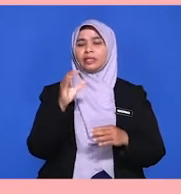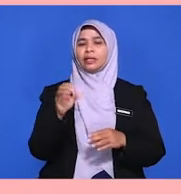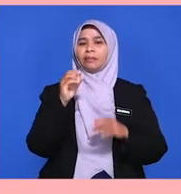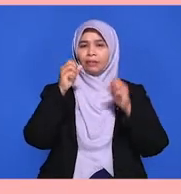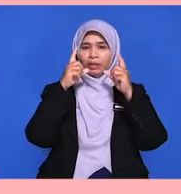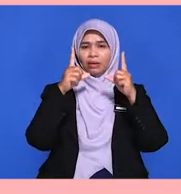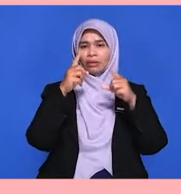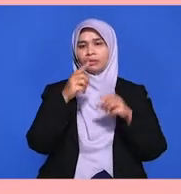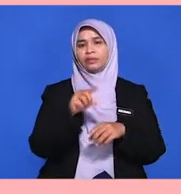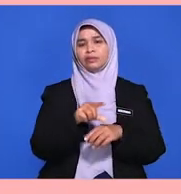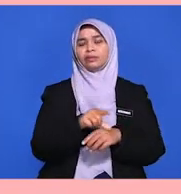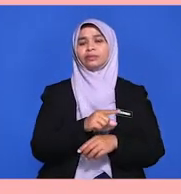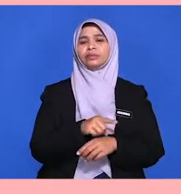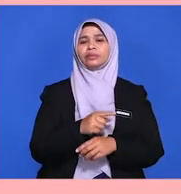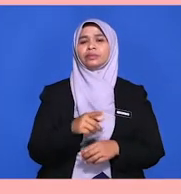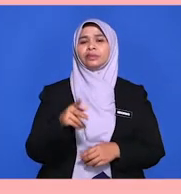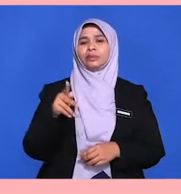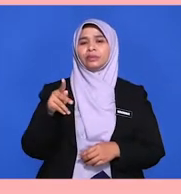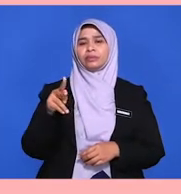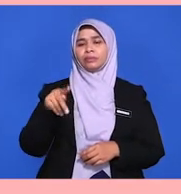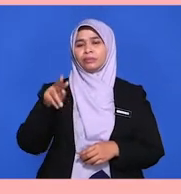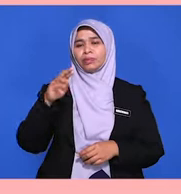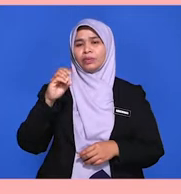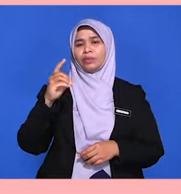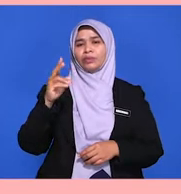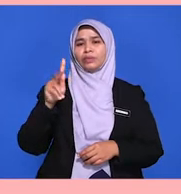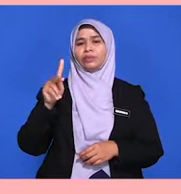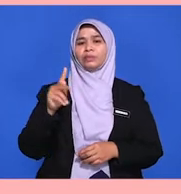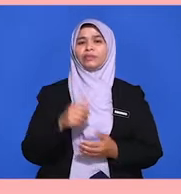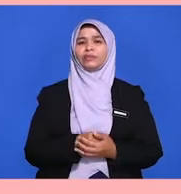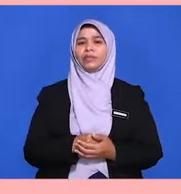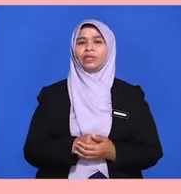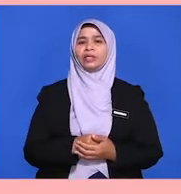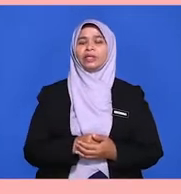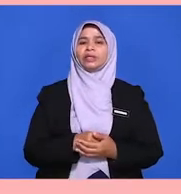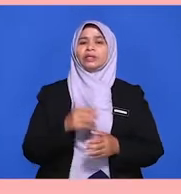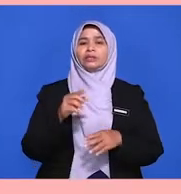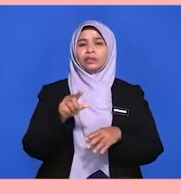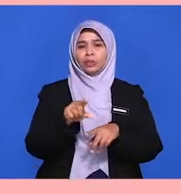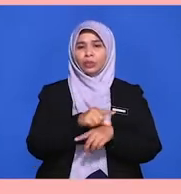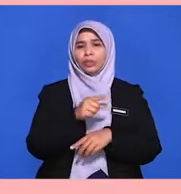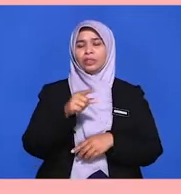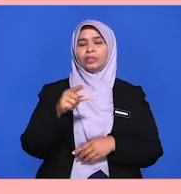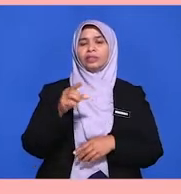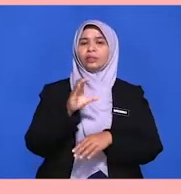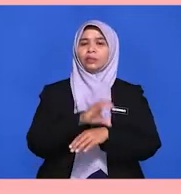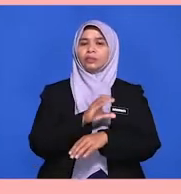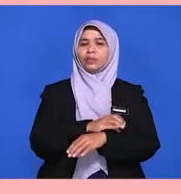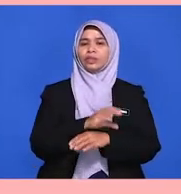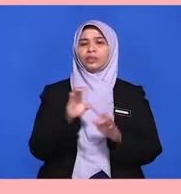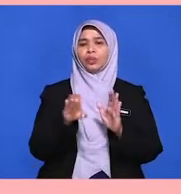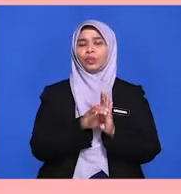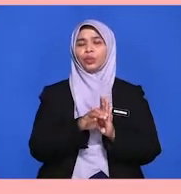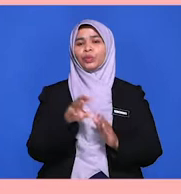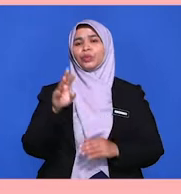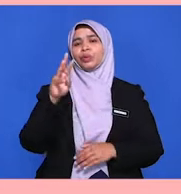dihasilkan. Dengan menggunakan perisian seperti Microsoft Word, Adobe InDesign dan